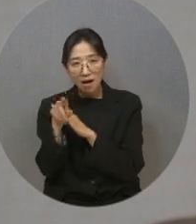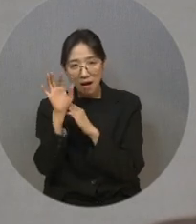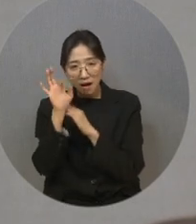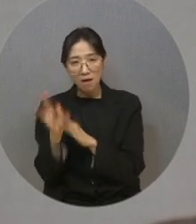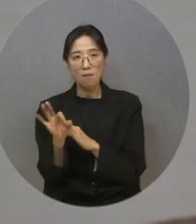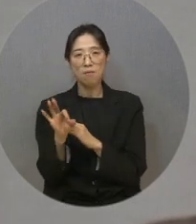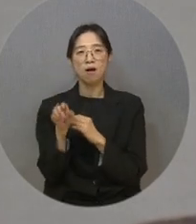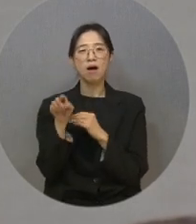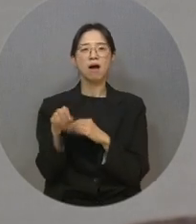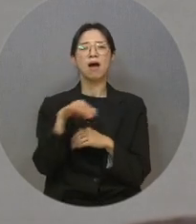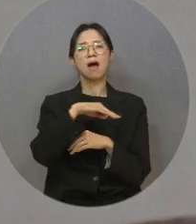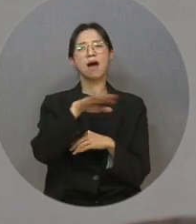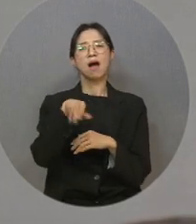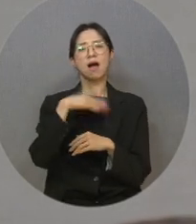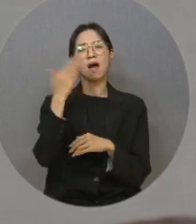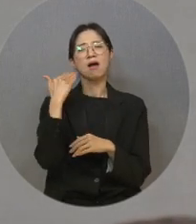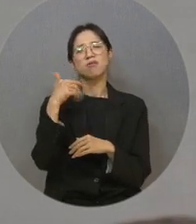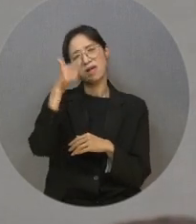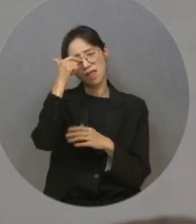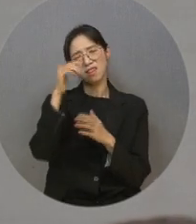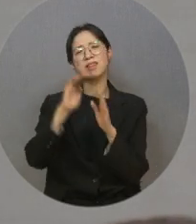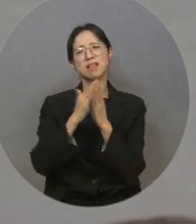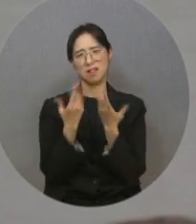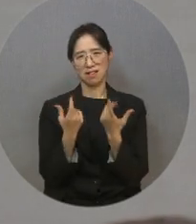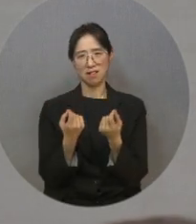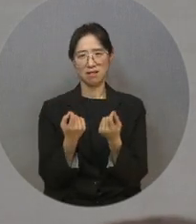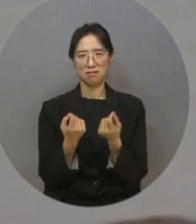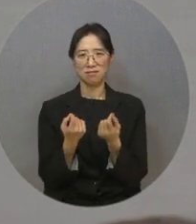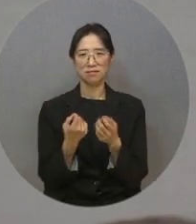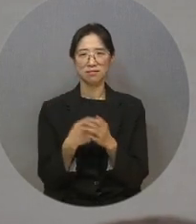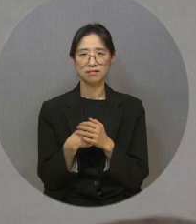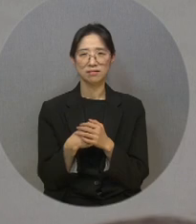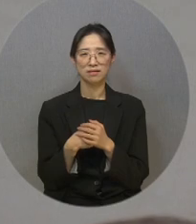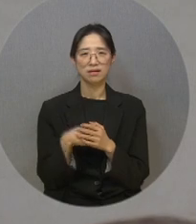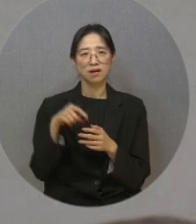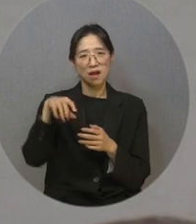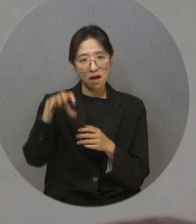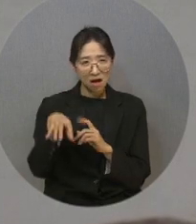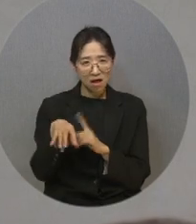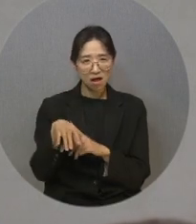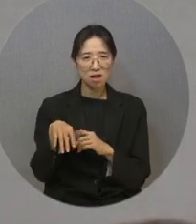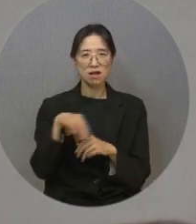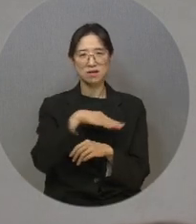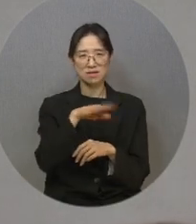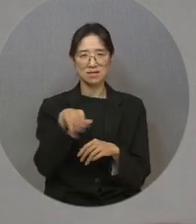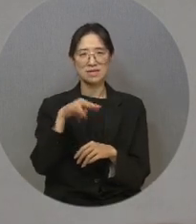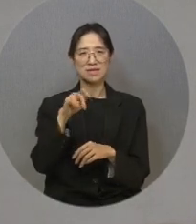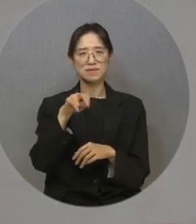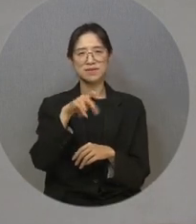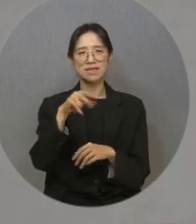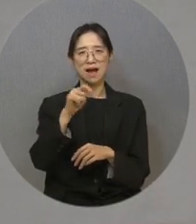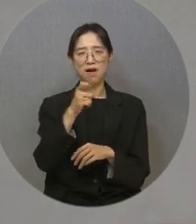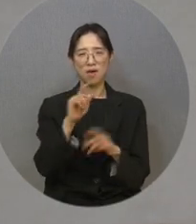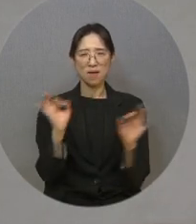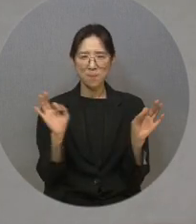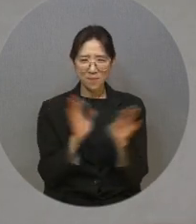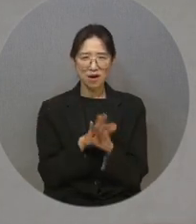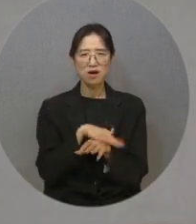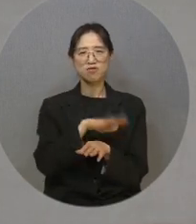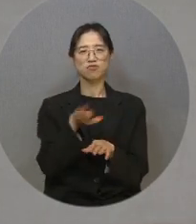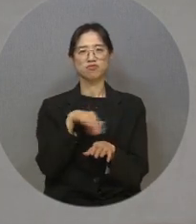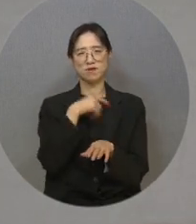책들을 보니 다 우리 한국의 옛날 책들이라 이 말이에요. 그곳에서 우리가 식민사관이 깨지고